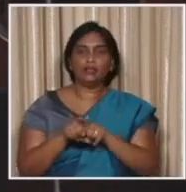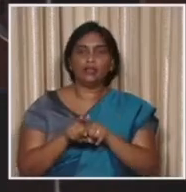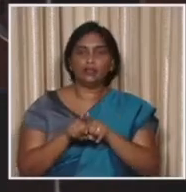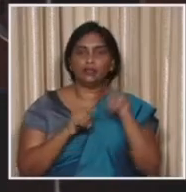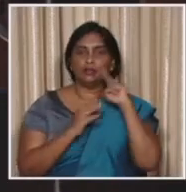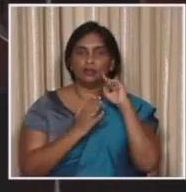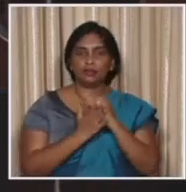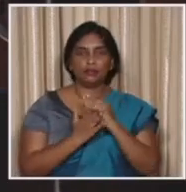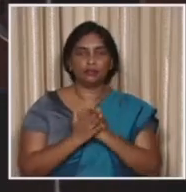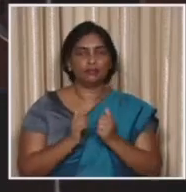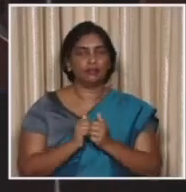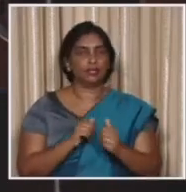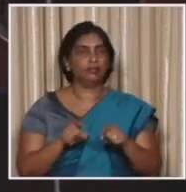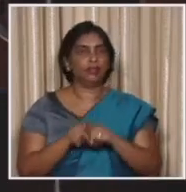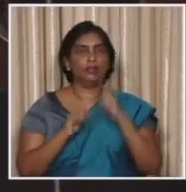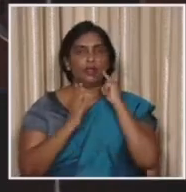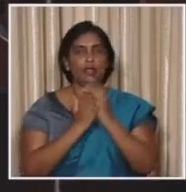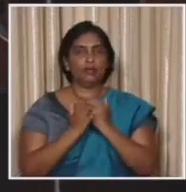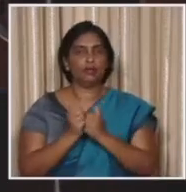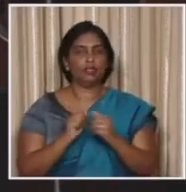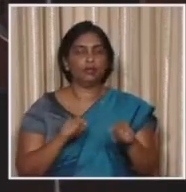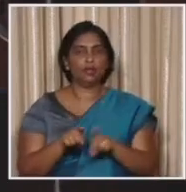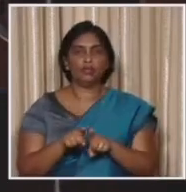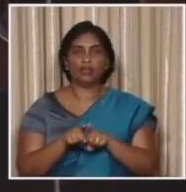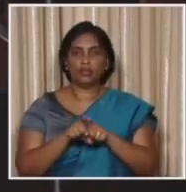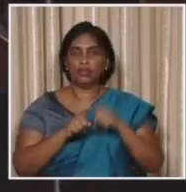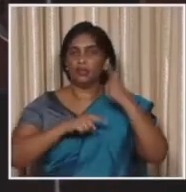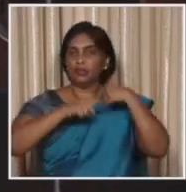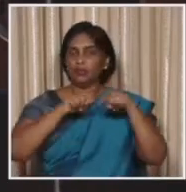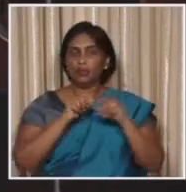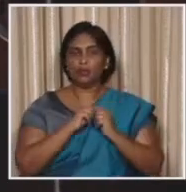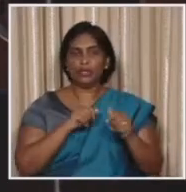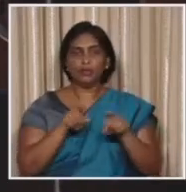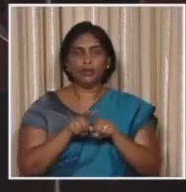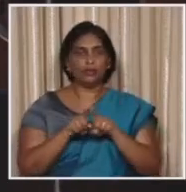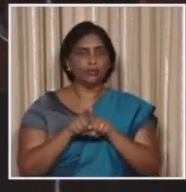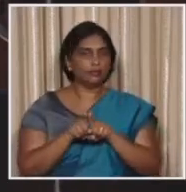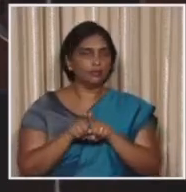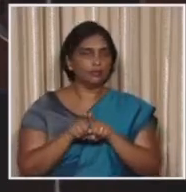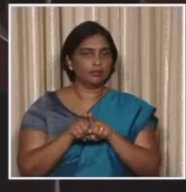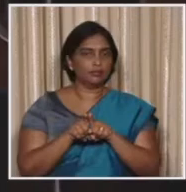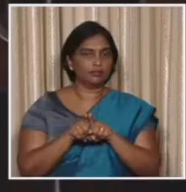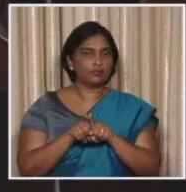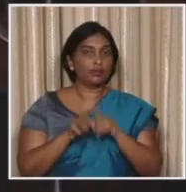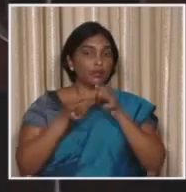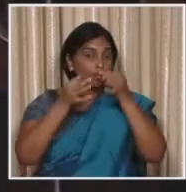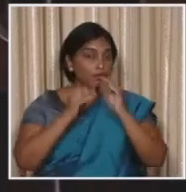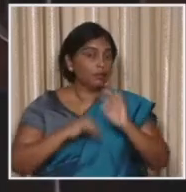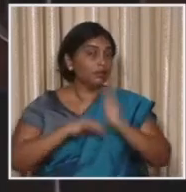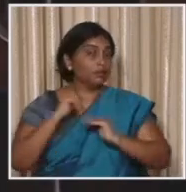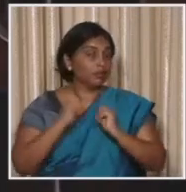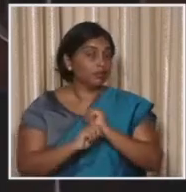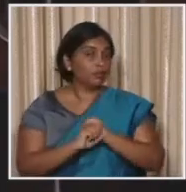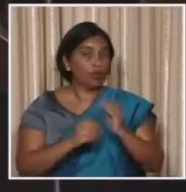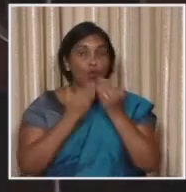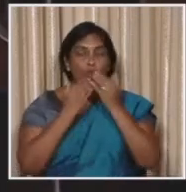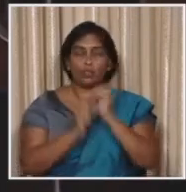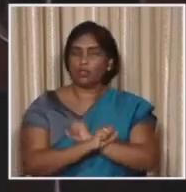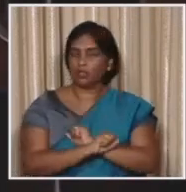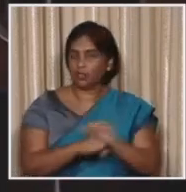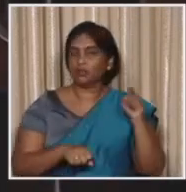ස්වාධීනව කටයුතු කරනවා කියන බලගතු ආයතනයක් නිර්මාණය කරලා තිනෝ නිසි වැඩ පිළිවෙලක් නැතුව නිසි උපදේශයකින්